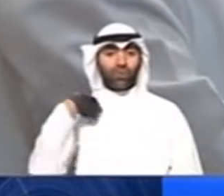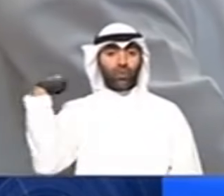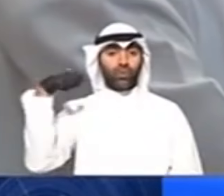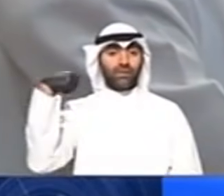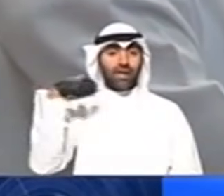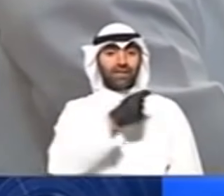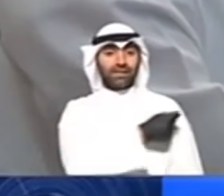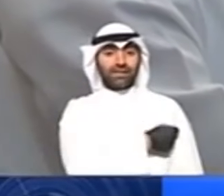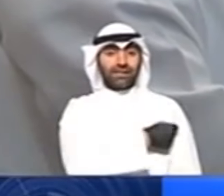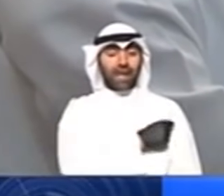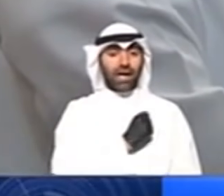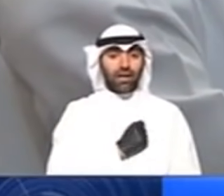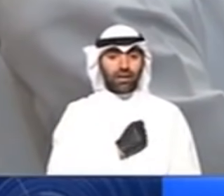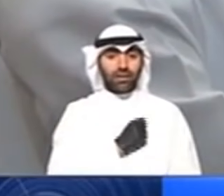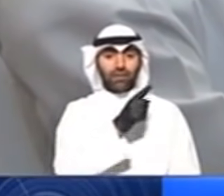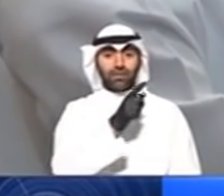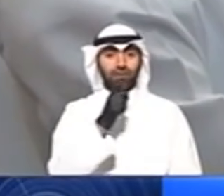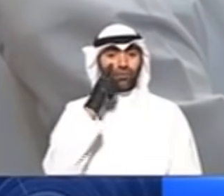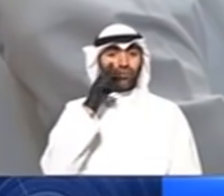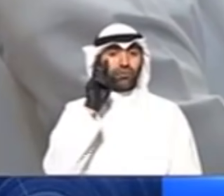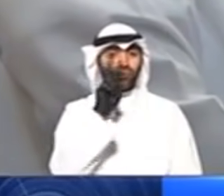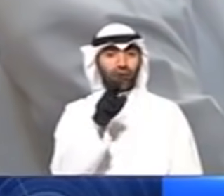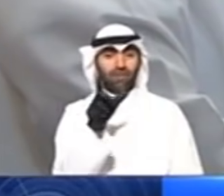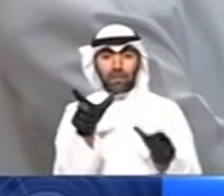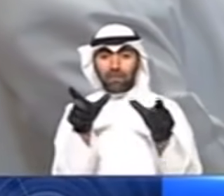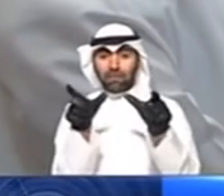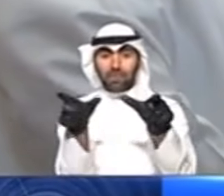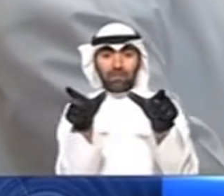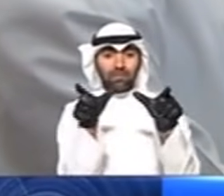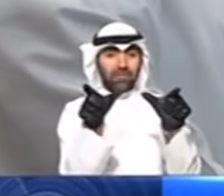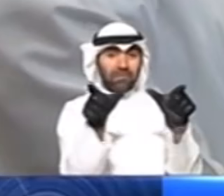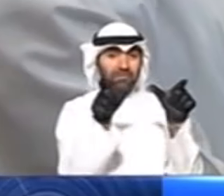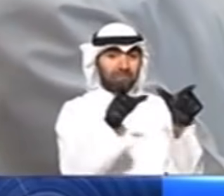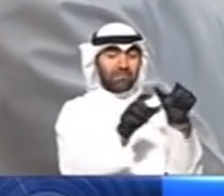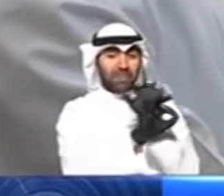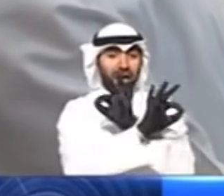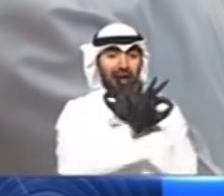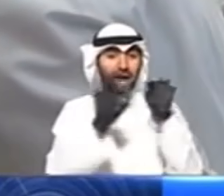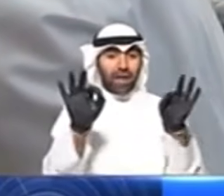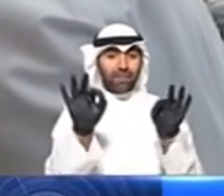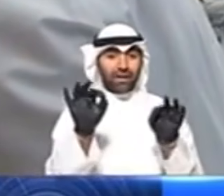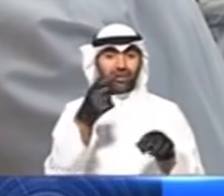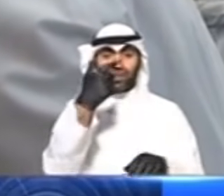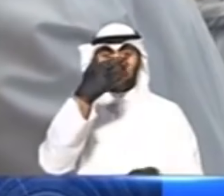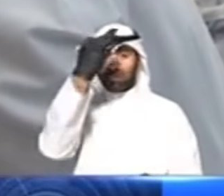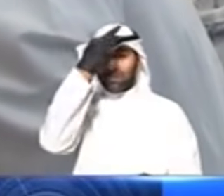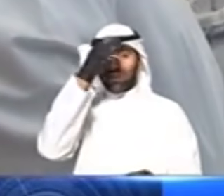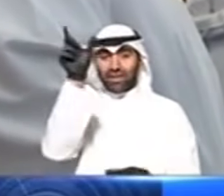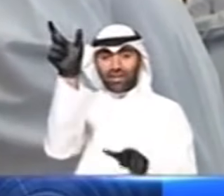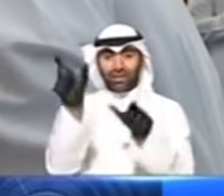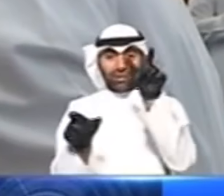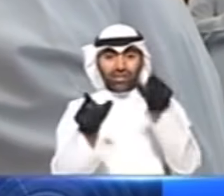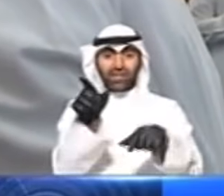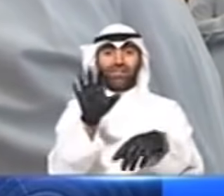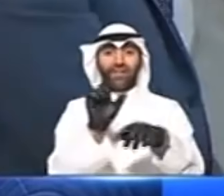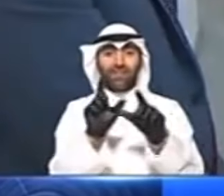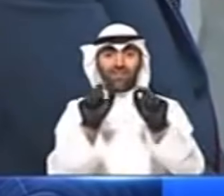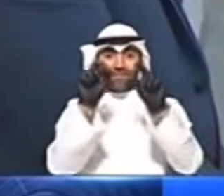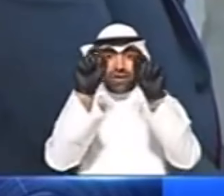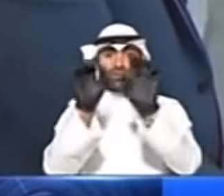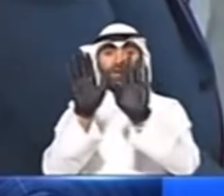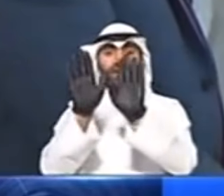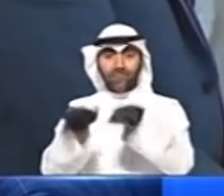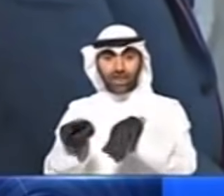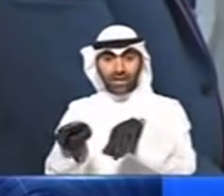خدمة المتابعة والمراقبة عن بعد للمريض، إضافة إلى ربط التطبيق مع الجمعيات التعاونية